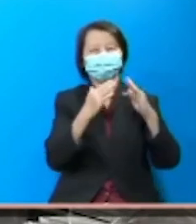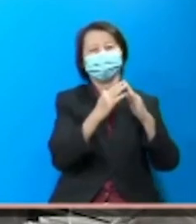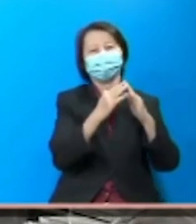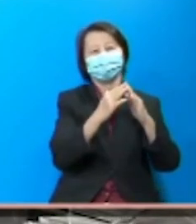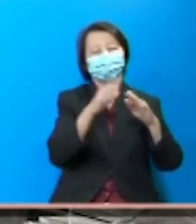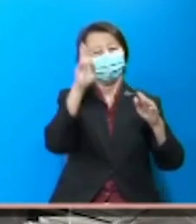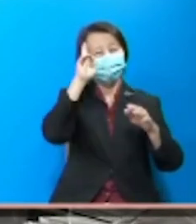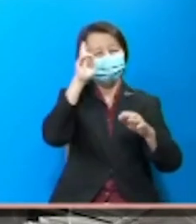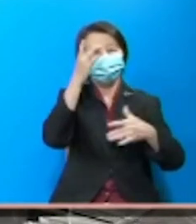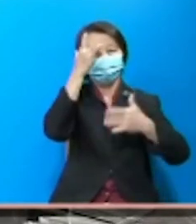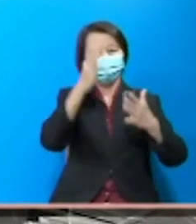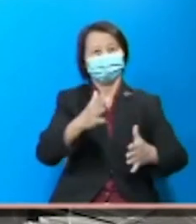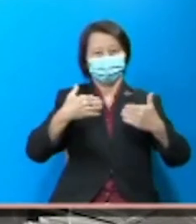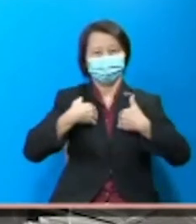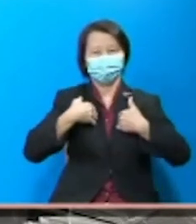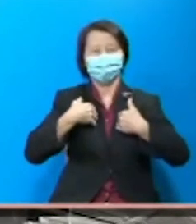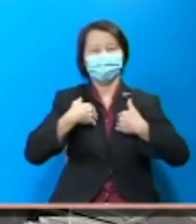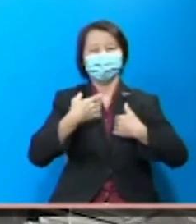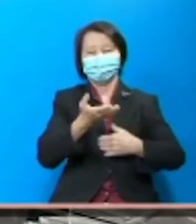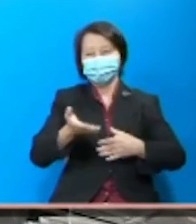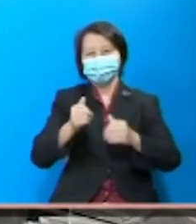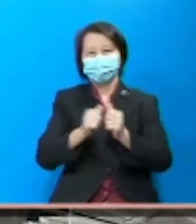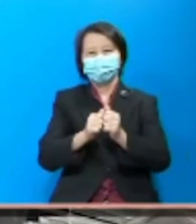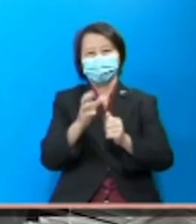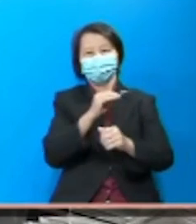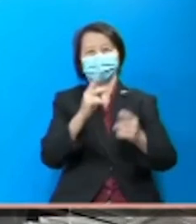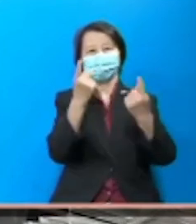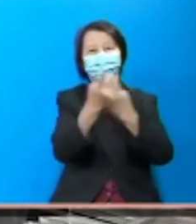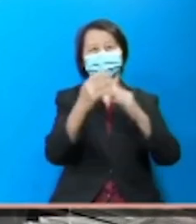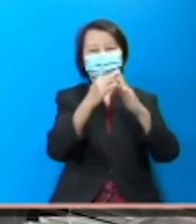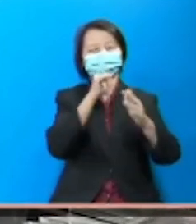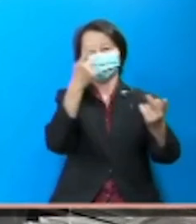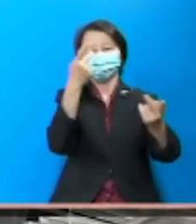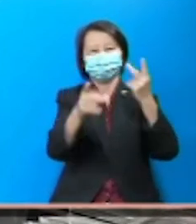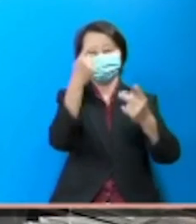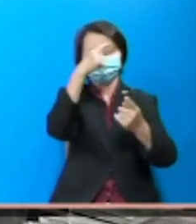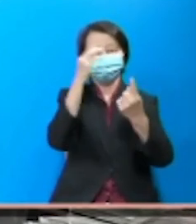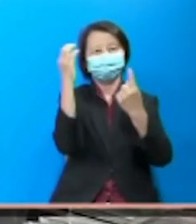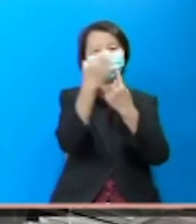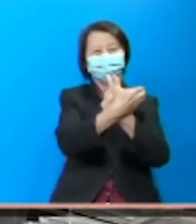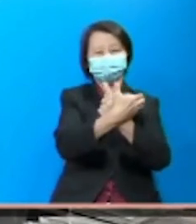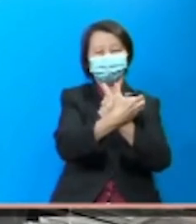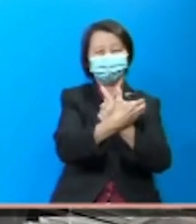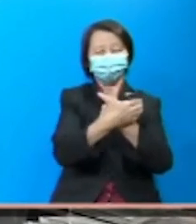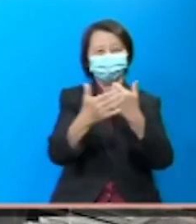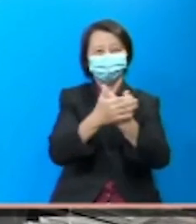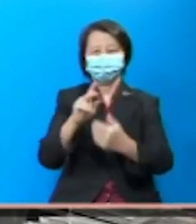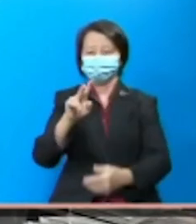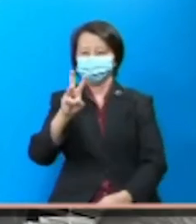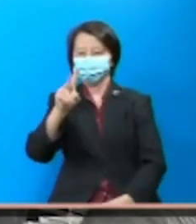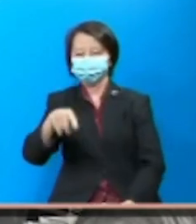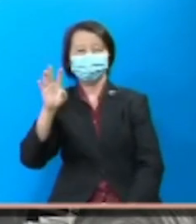seperti pesakit yang mempunyai komoditi dan juga kadang rumahnya tak sesuai bagi tujuan konten ini Hai sehingga